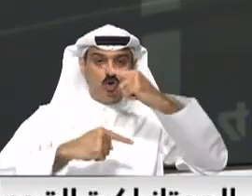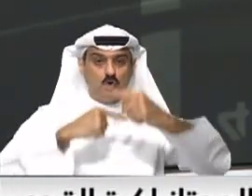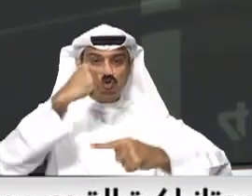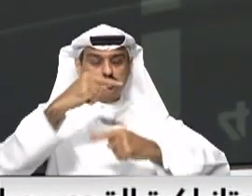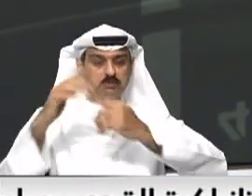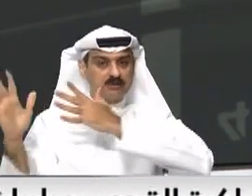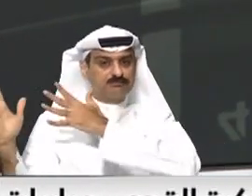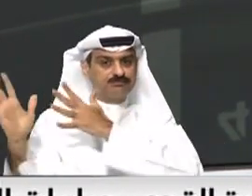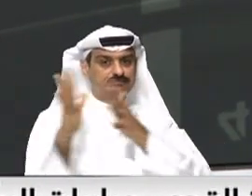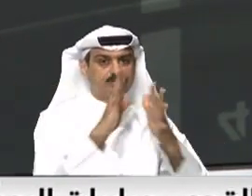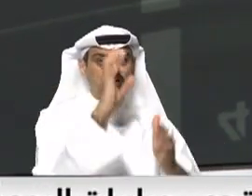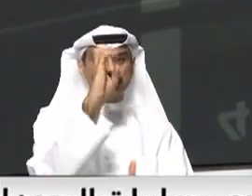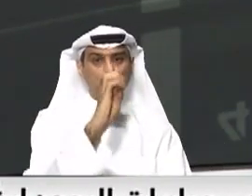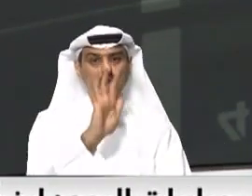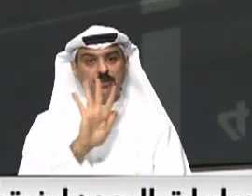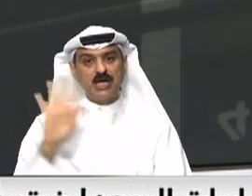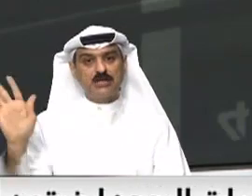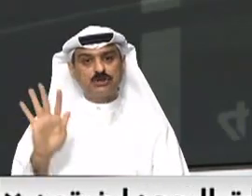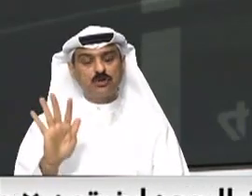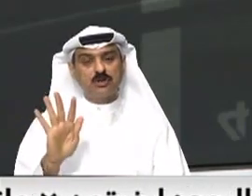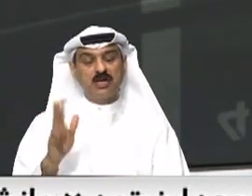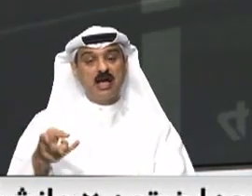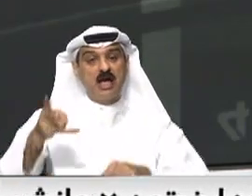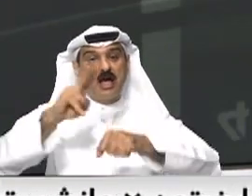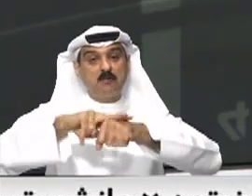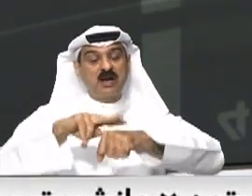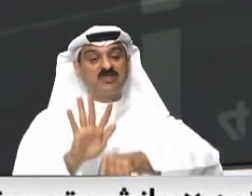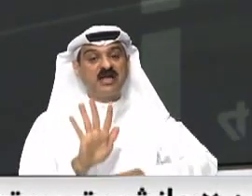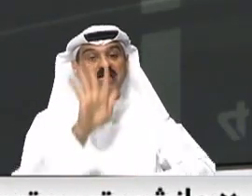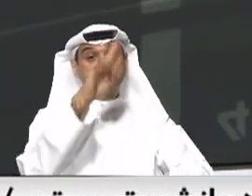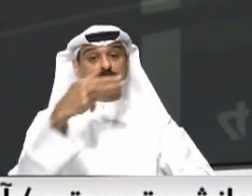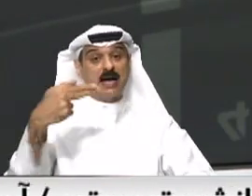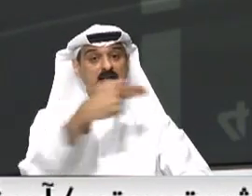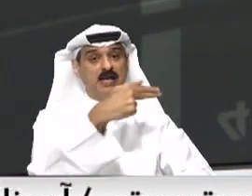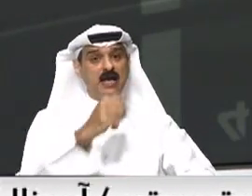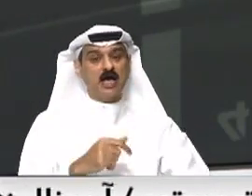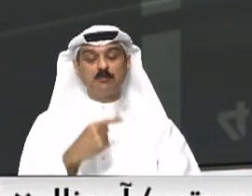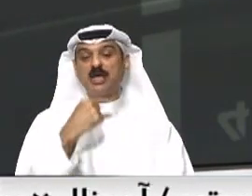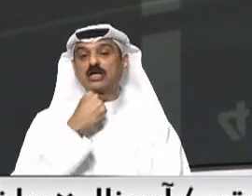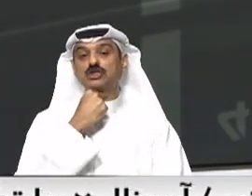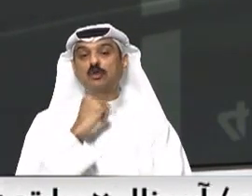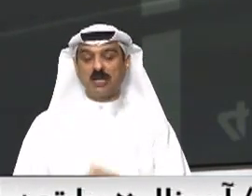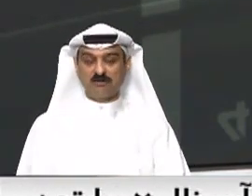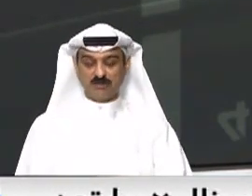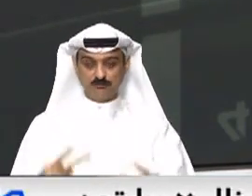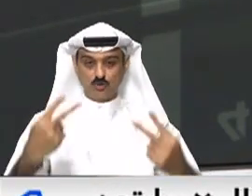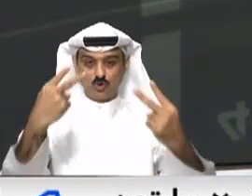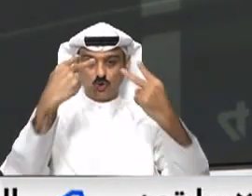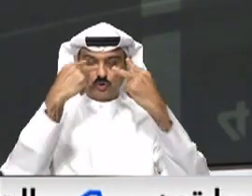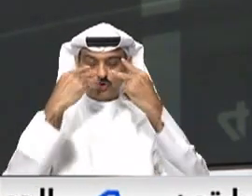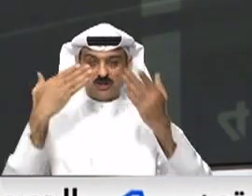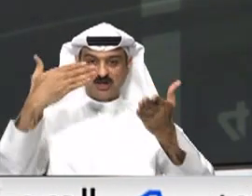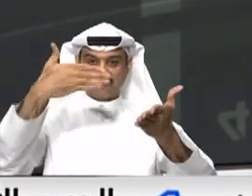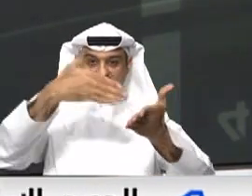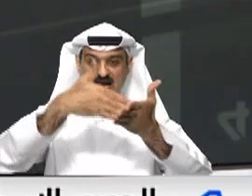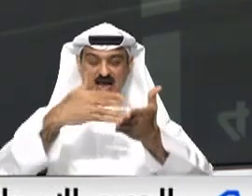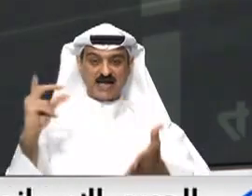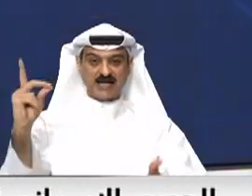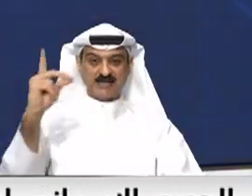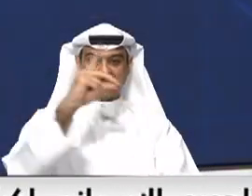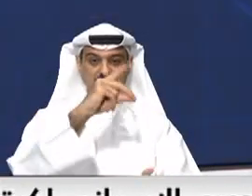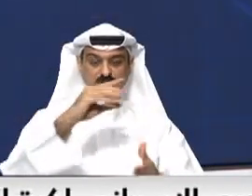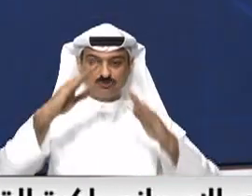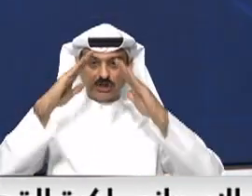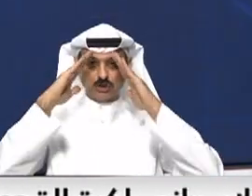لرياح الكوس ولكن توقع عوده الرياح الشماليه الغربيه مره اخرى من يوم الجمعه زار المشاهدين الى اشرتنا الجويه